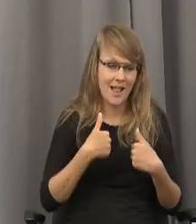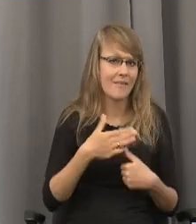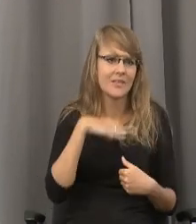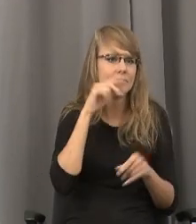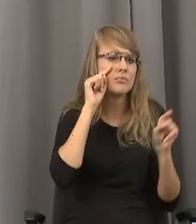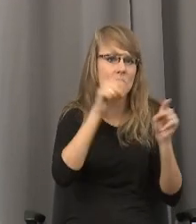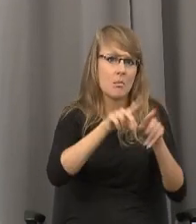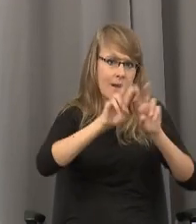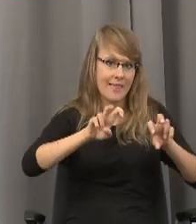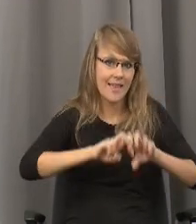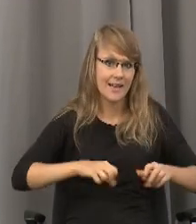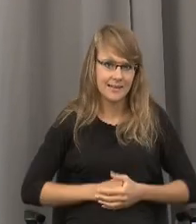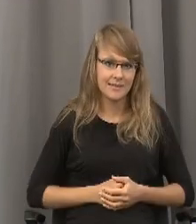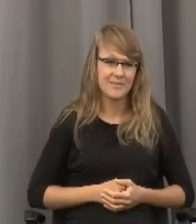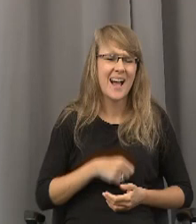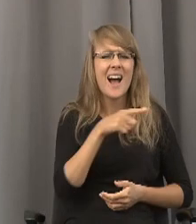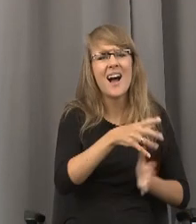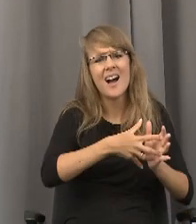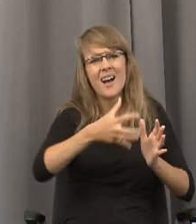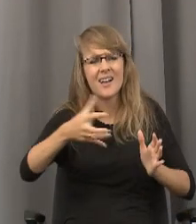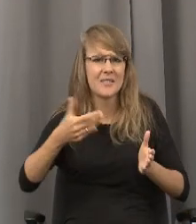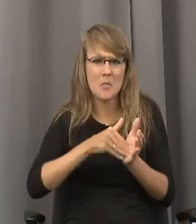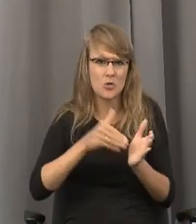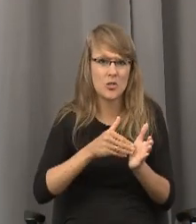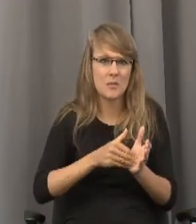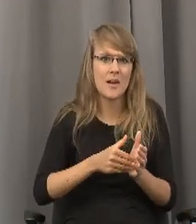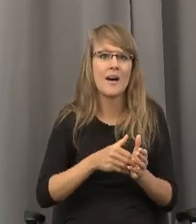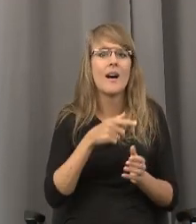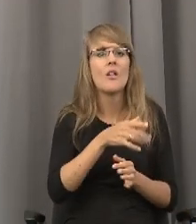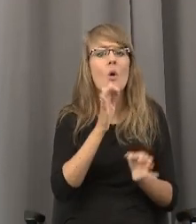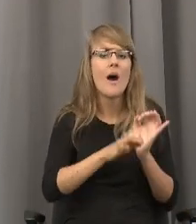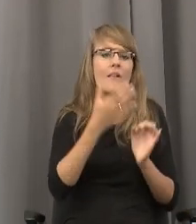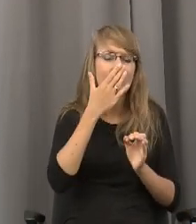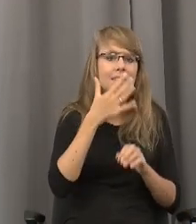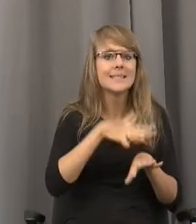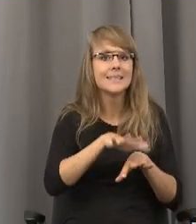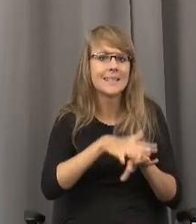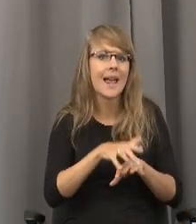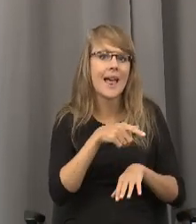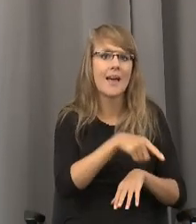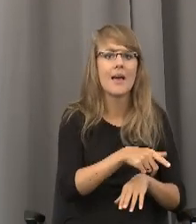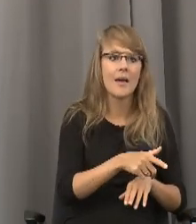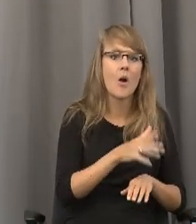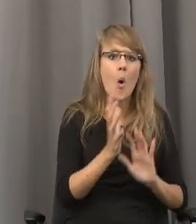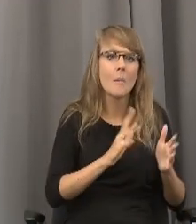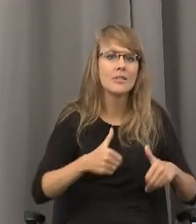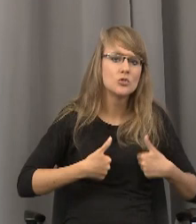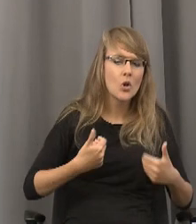się na badaniu. Ja nie będę tego rozwijał, jaki mamy system oczywiście kontraktowania opieki zdrowotnej, co on powoduje,